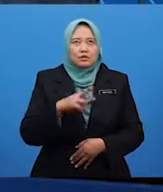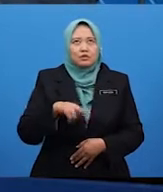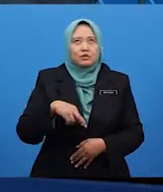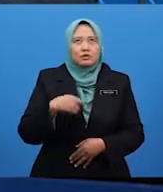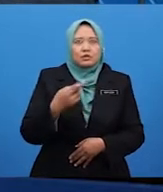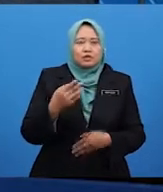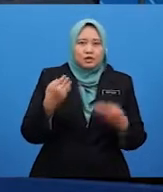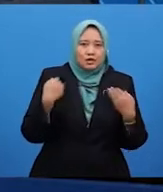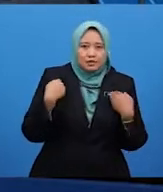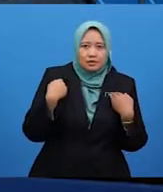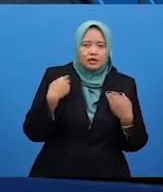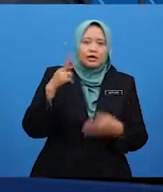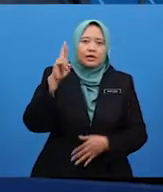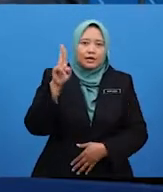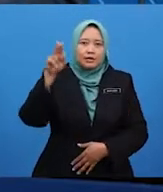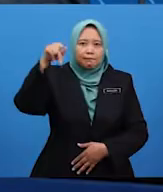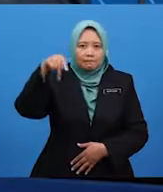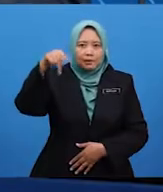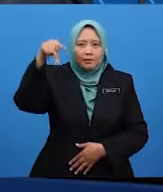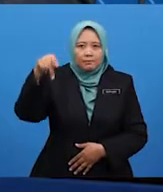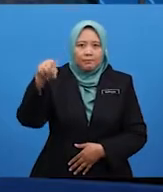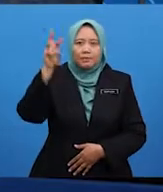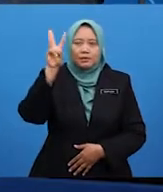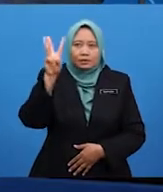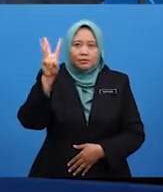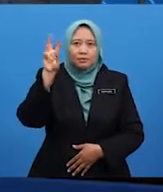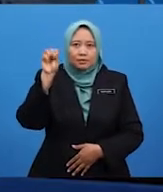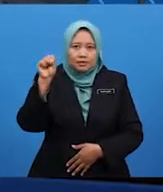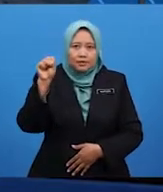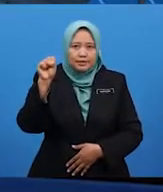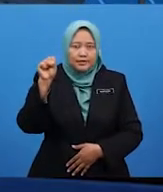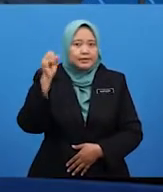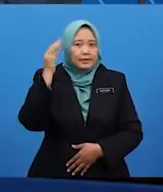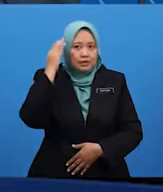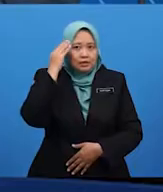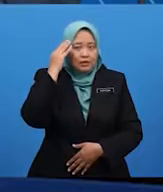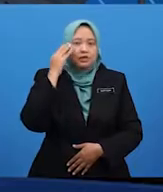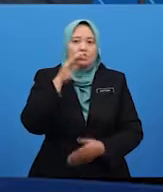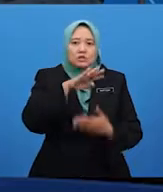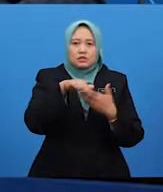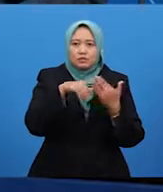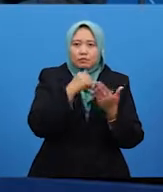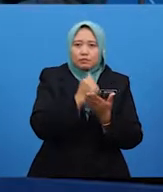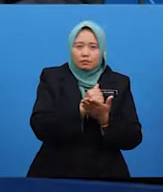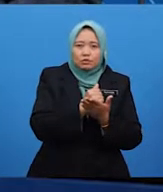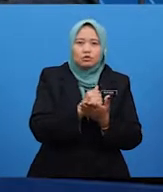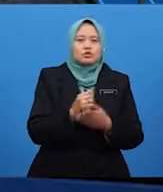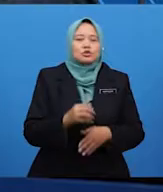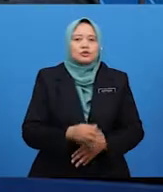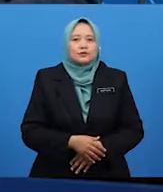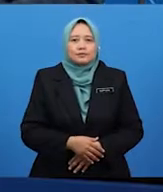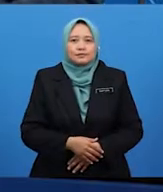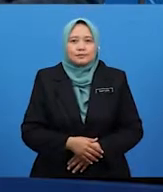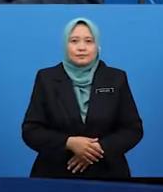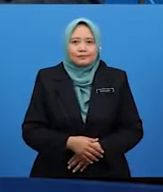elemen RPPWS yang baik? Jikalau jujurlah, ya, pelajar-pelajar di luar sana dan juga Cikgu Rons,